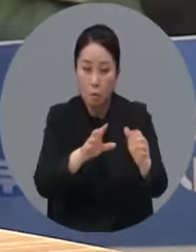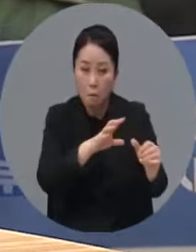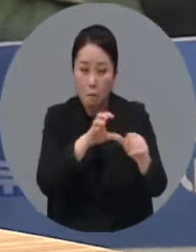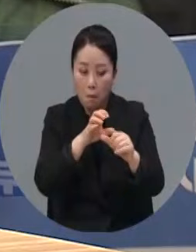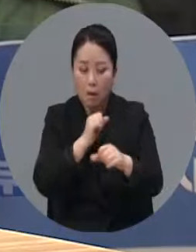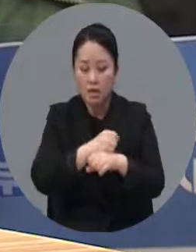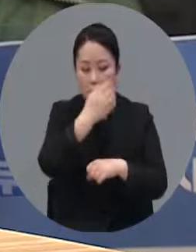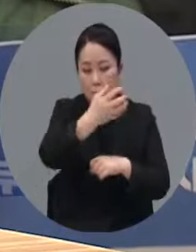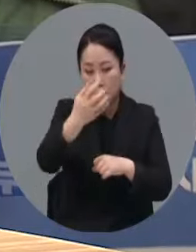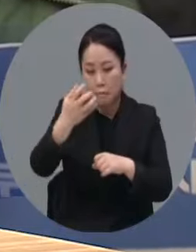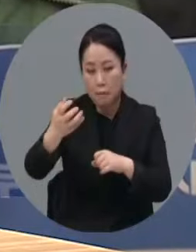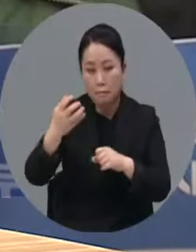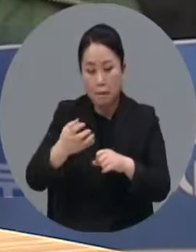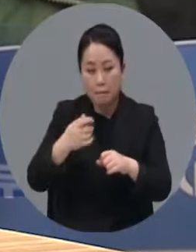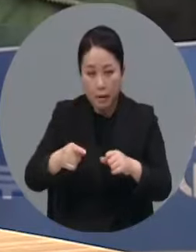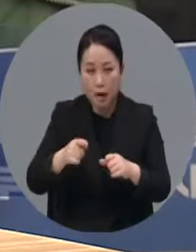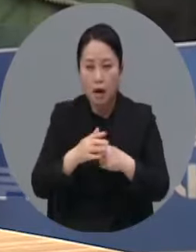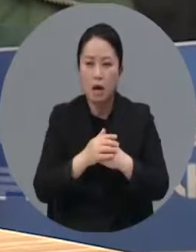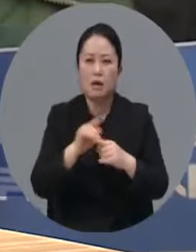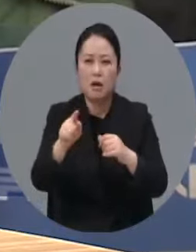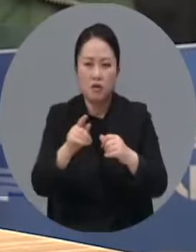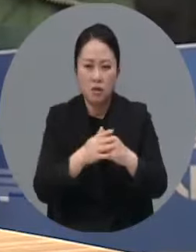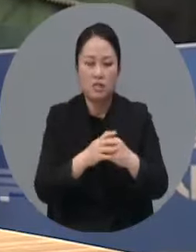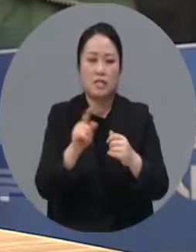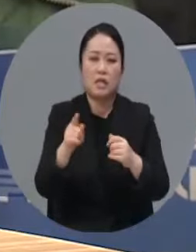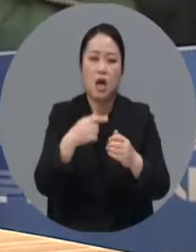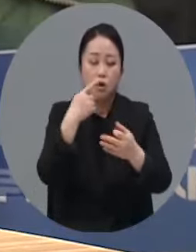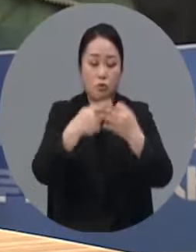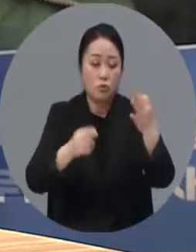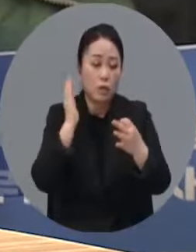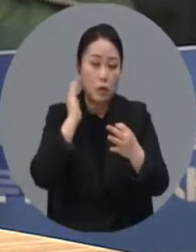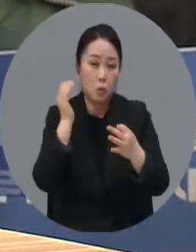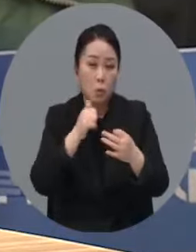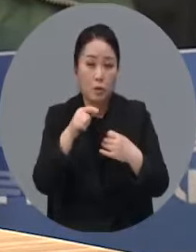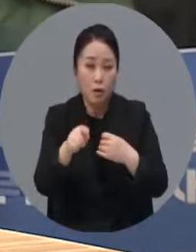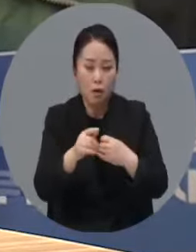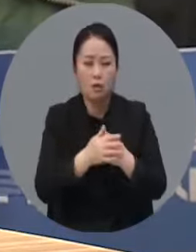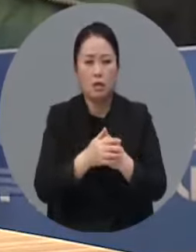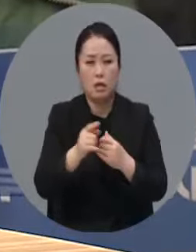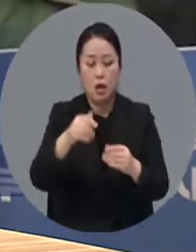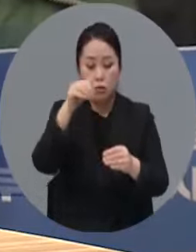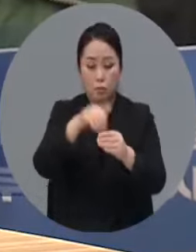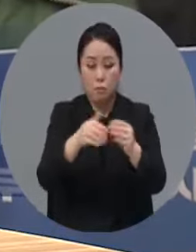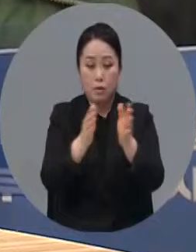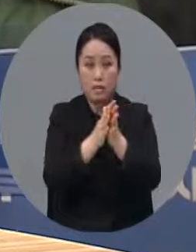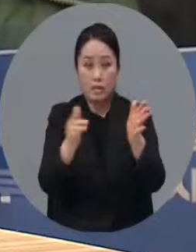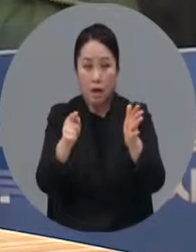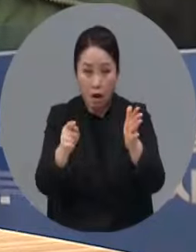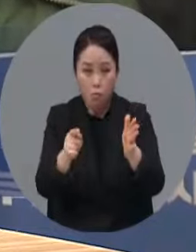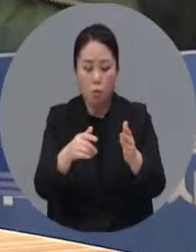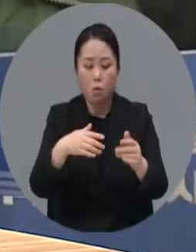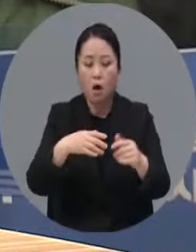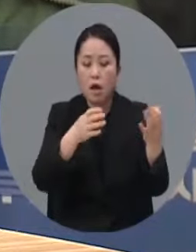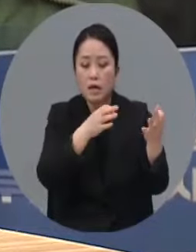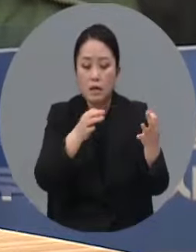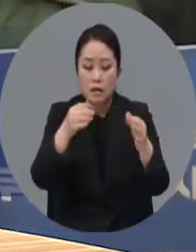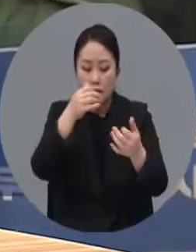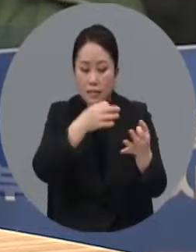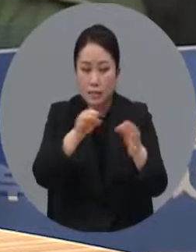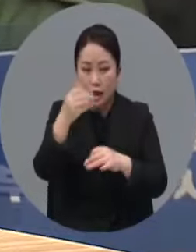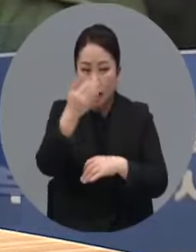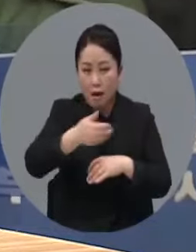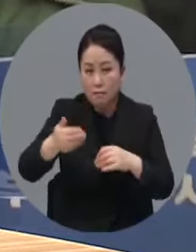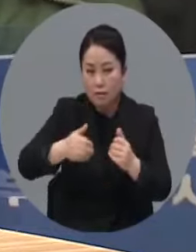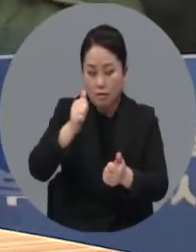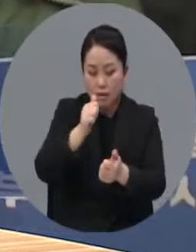관권 선거를 일삼아온 윤석열 대통령이 투표가 시작되자마자 아예 대놓고 낙동강벨트 격전지